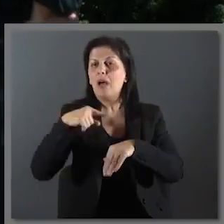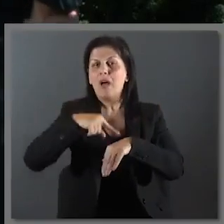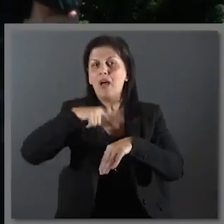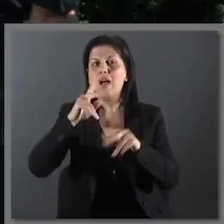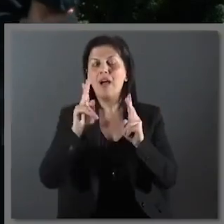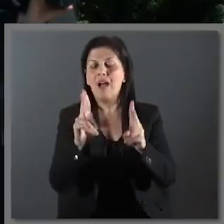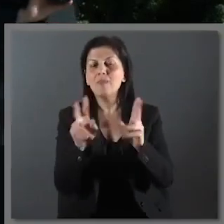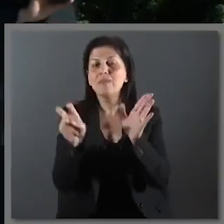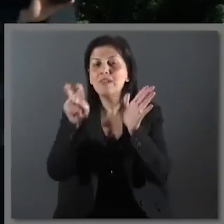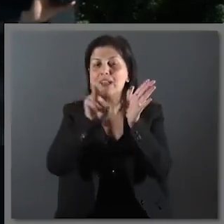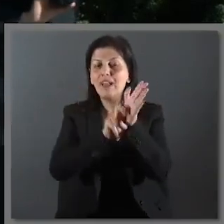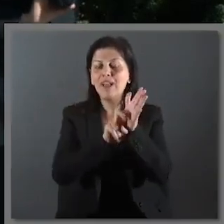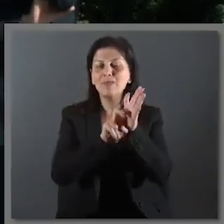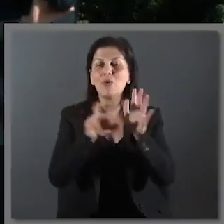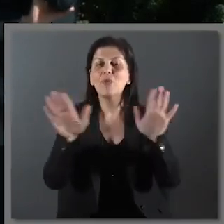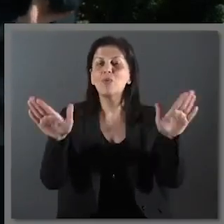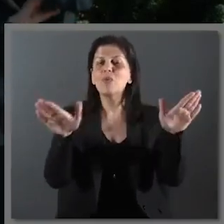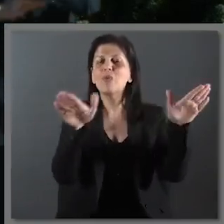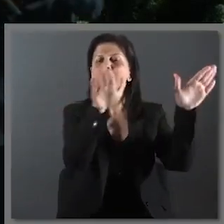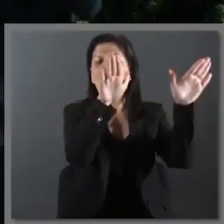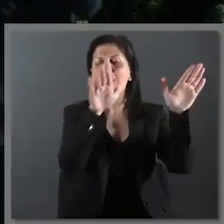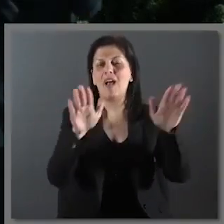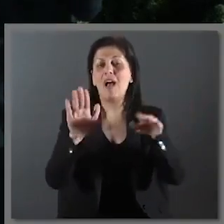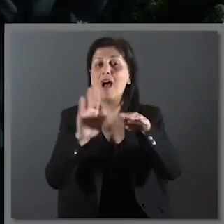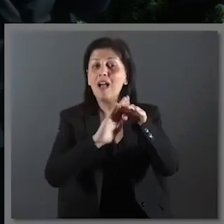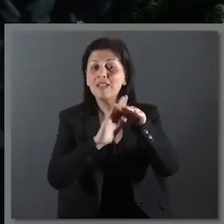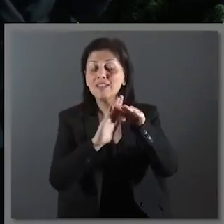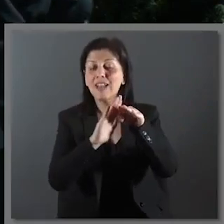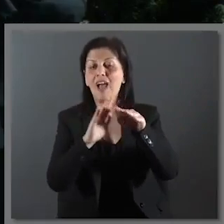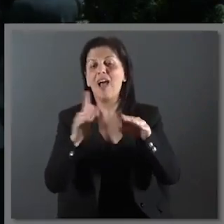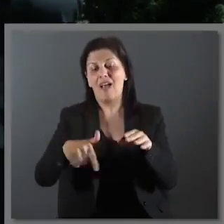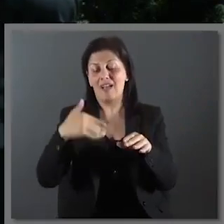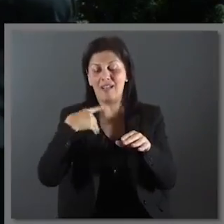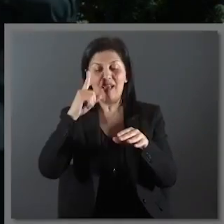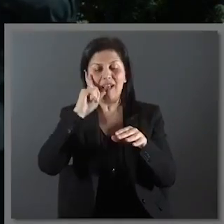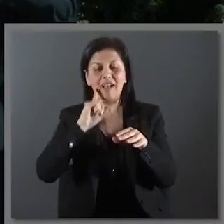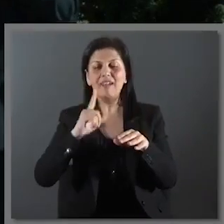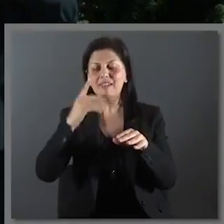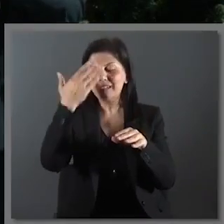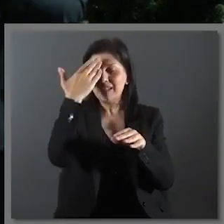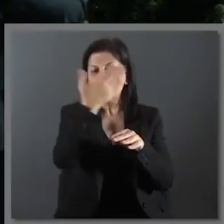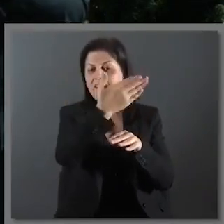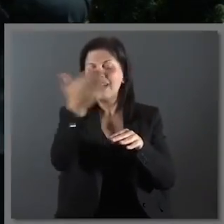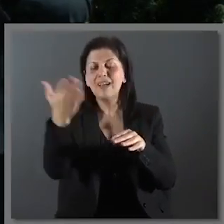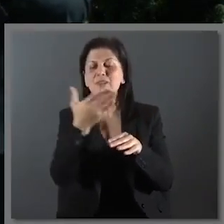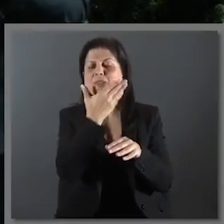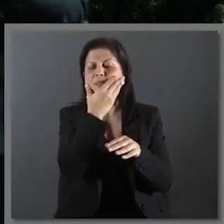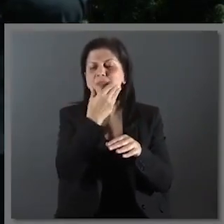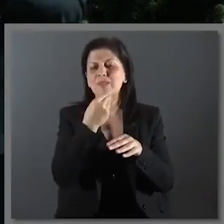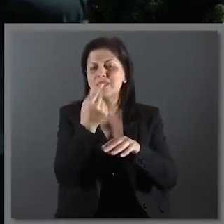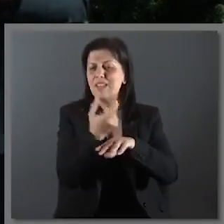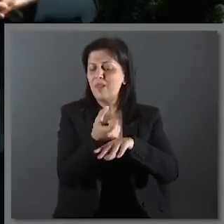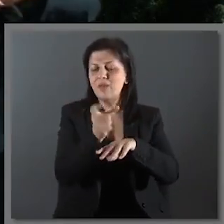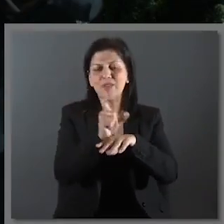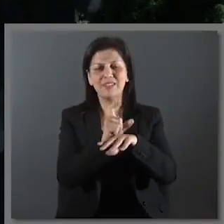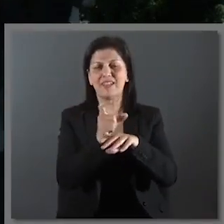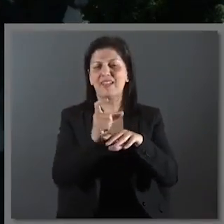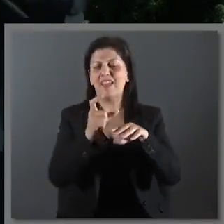minib bir neçə əsr geriyə qaydacaq. Xalqımızın gözəllik dünyası və estetikası ilə yaxından tanış